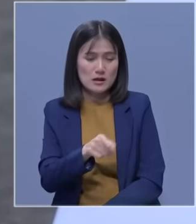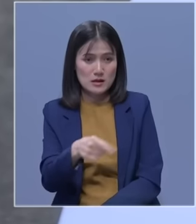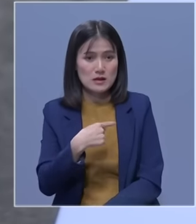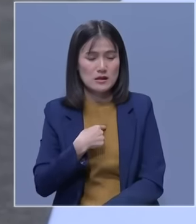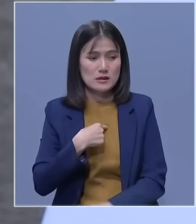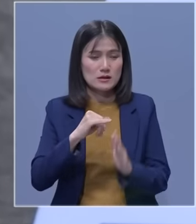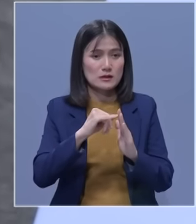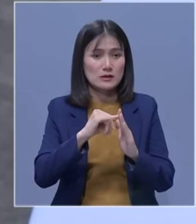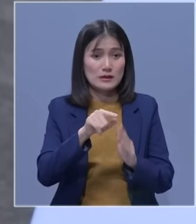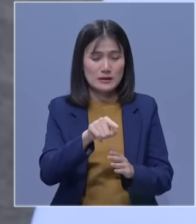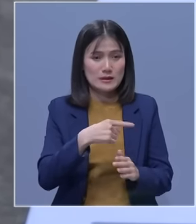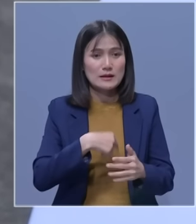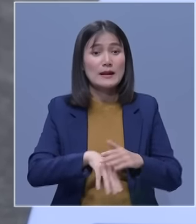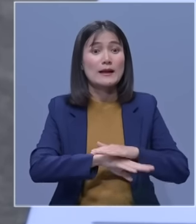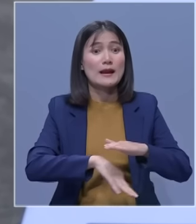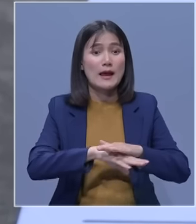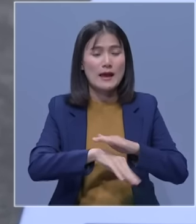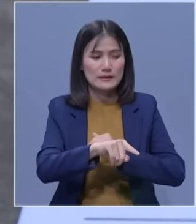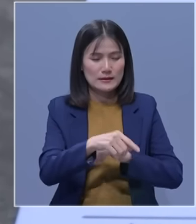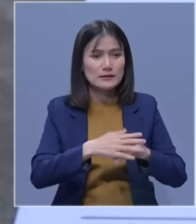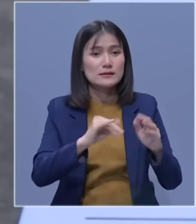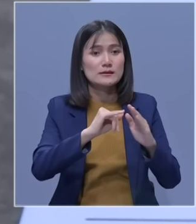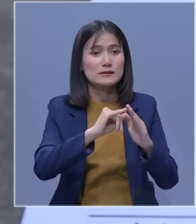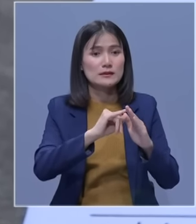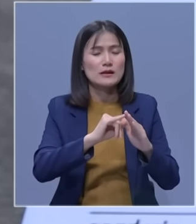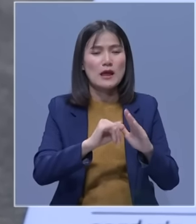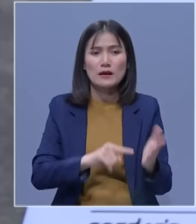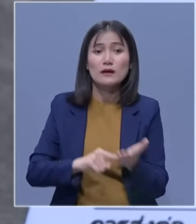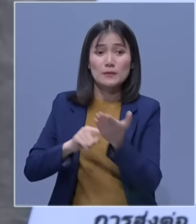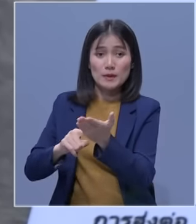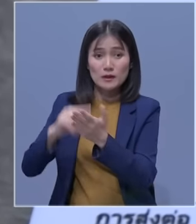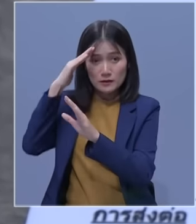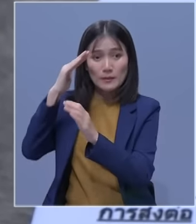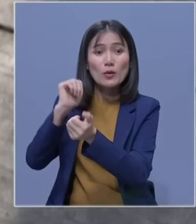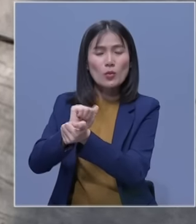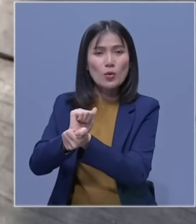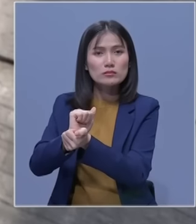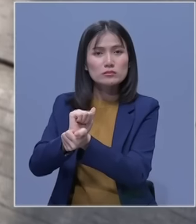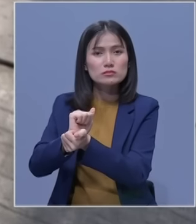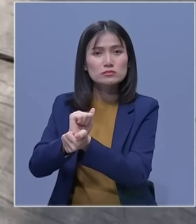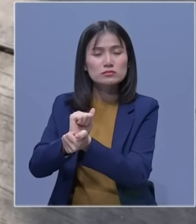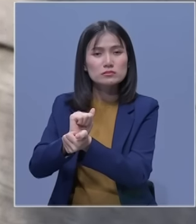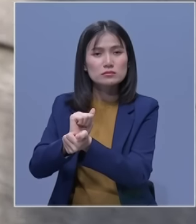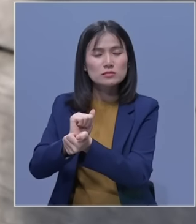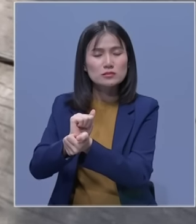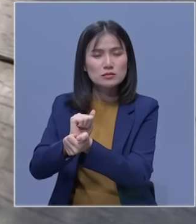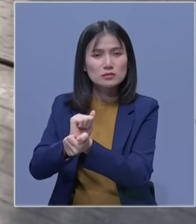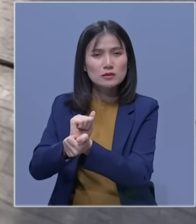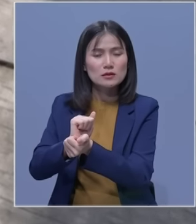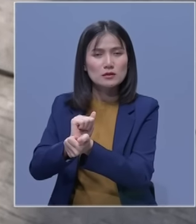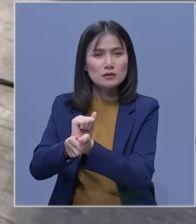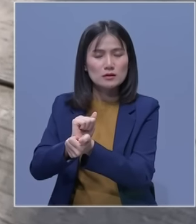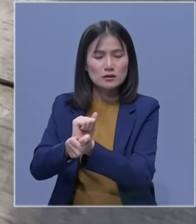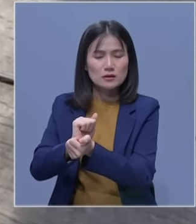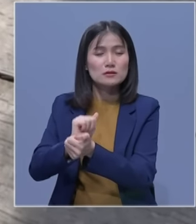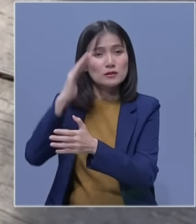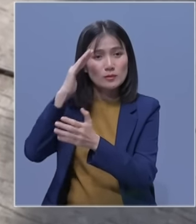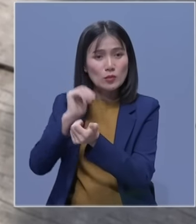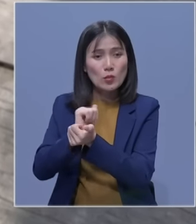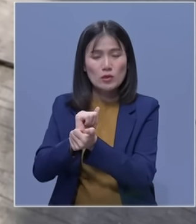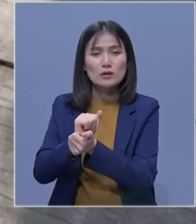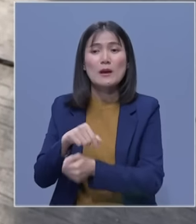หินไปมอบให้กับพนักงานสอบสวนสถานีตำรวจภูธรบางมูลนาคโดยเล่าอาการ